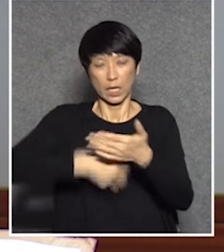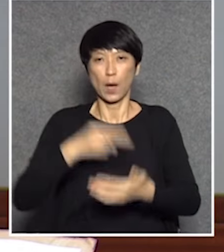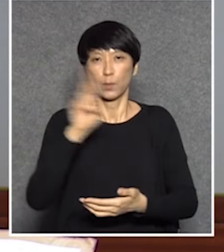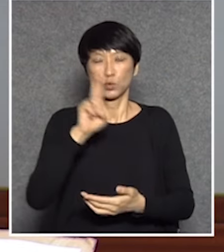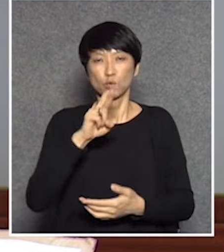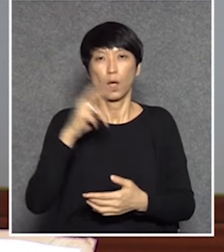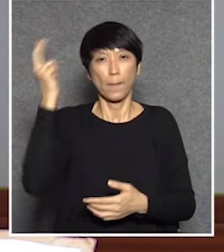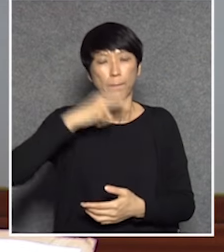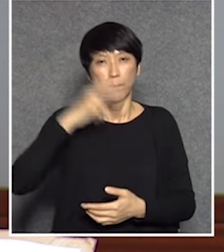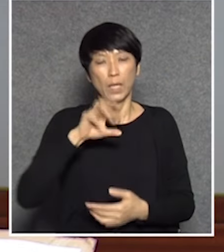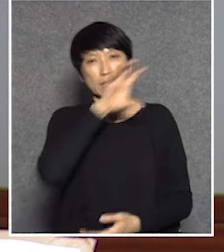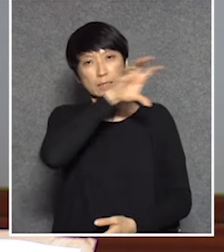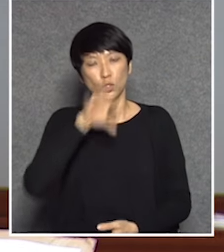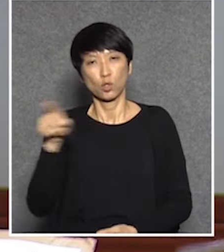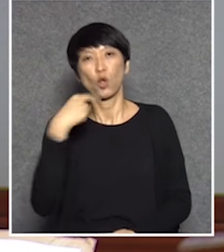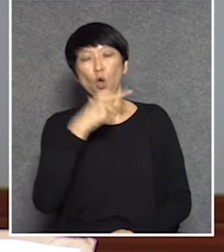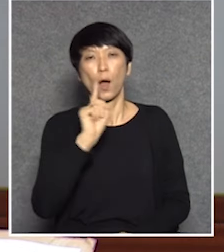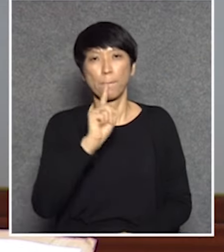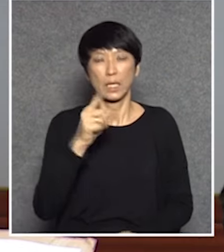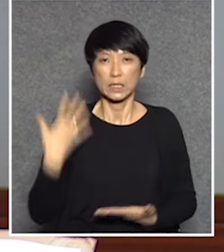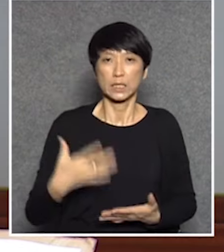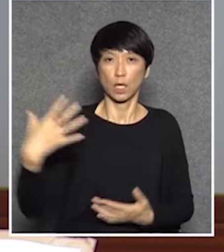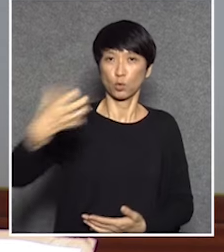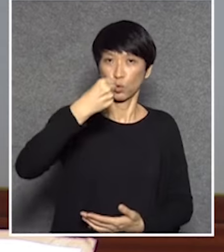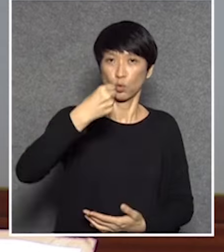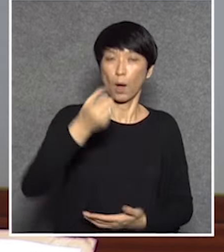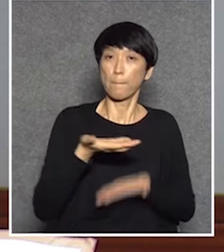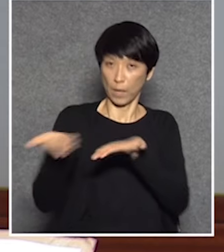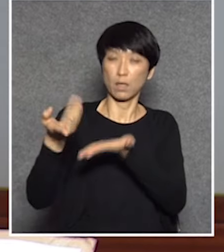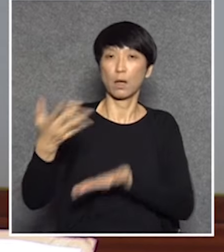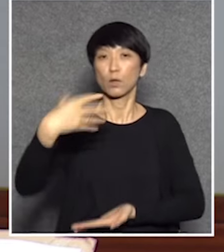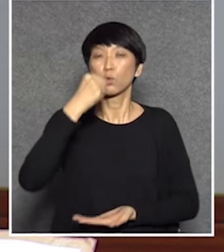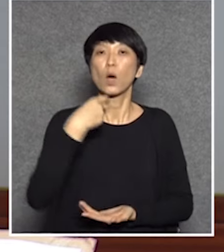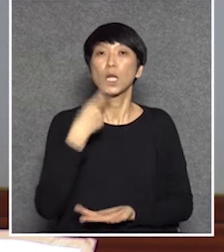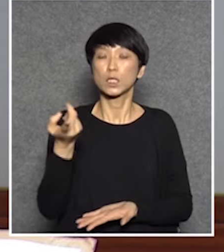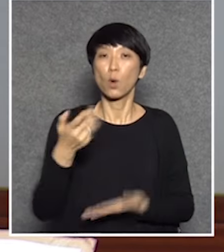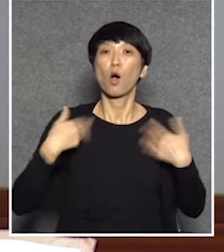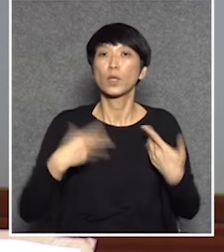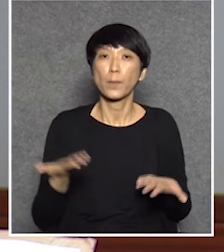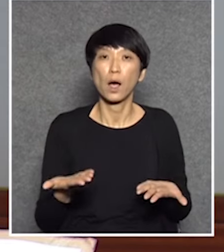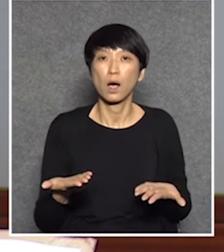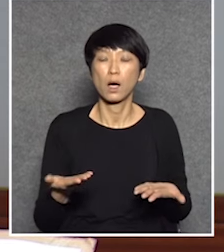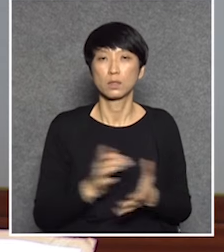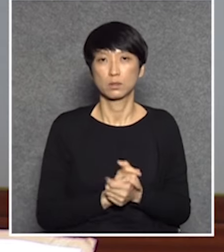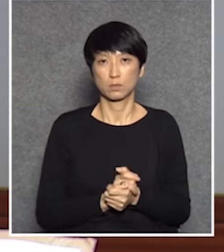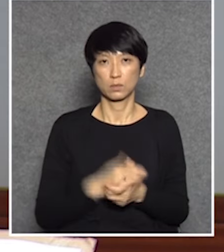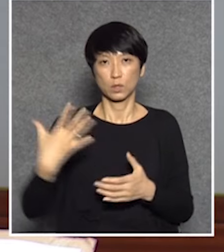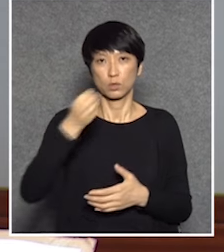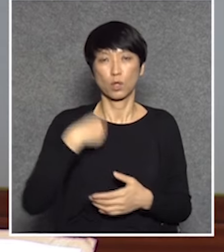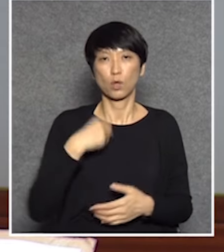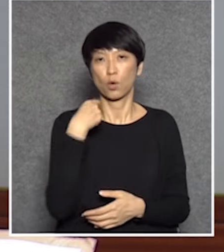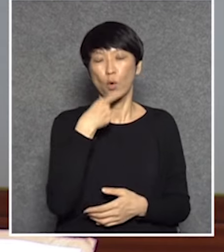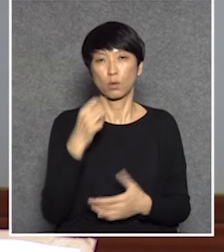述某啲人講嘅嘢。咁而家你要權威啊嘛，我俾啲權威你咯，開心未啊，主席？我唔講咁多，我真係